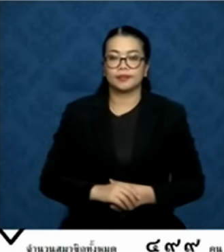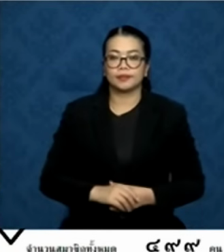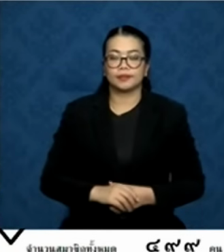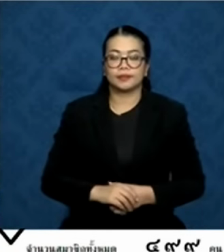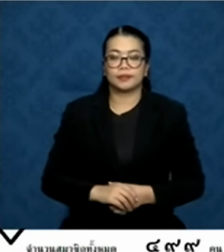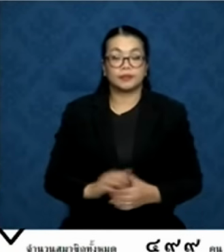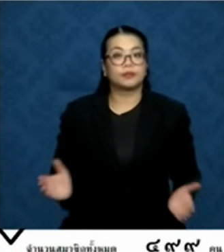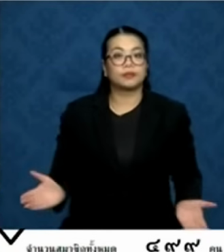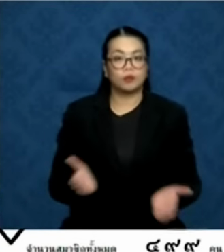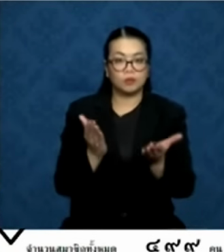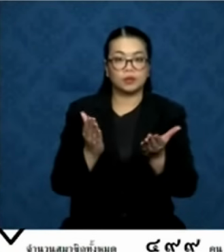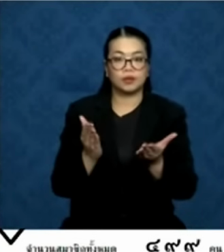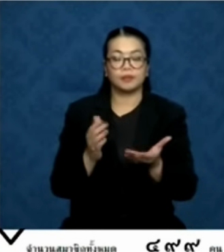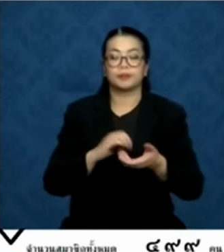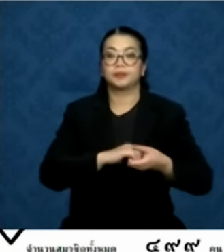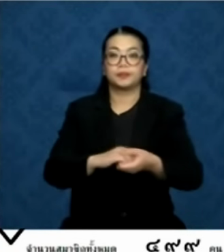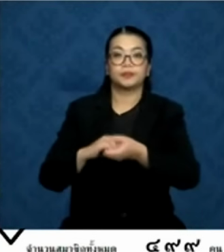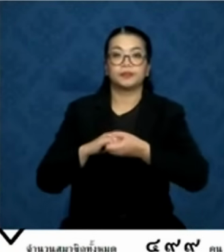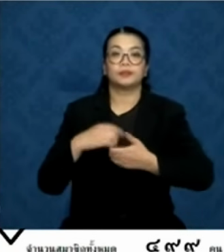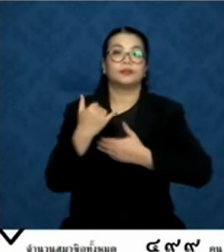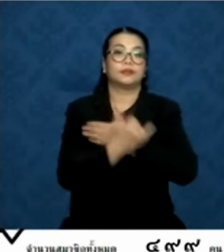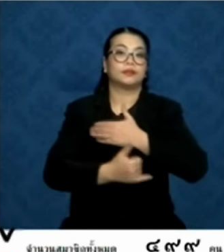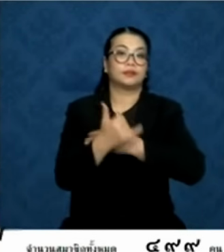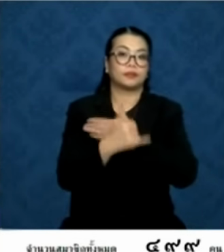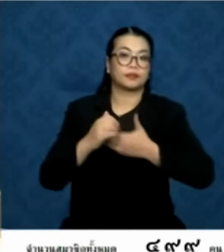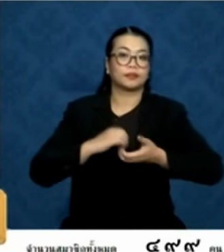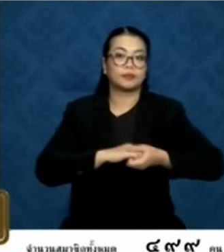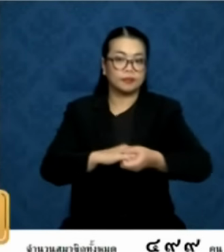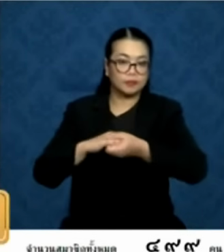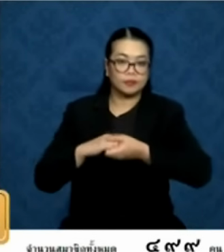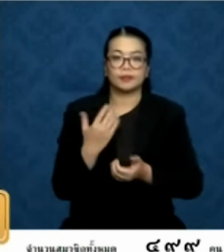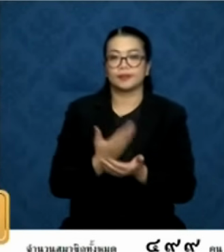การส่งเสริมความสัมพันธ์ระหว่างประเทศก็ประมาณ